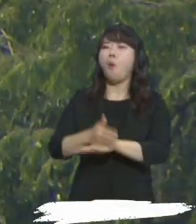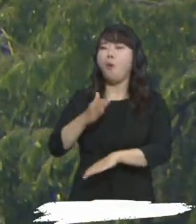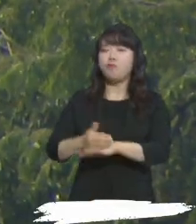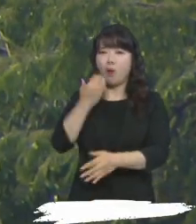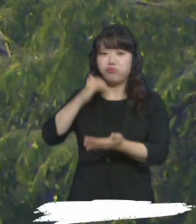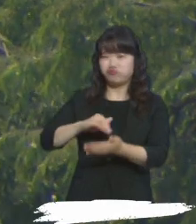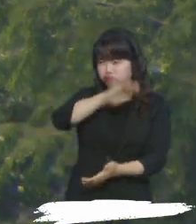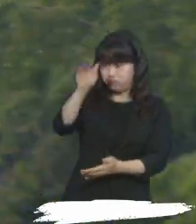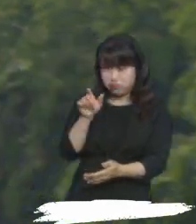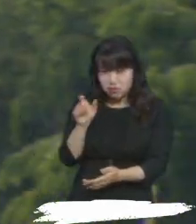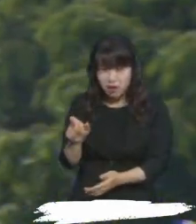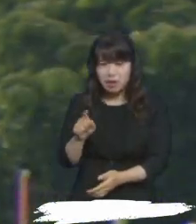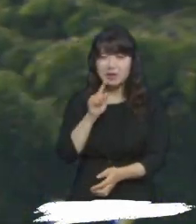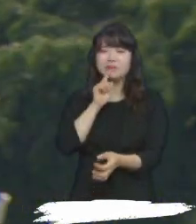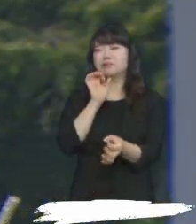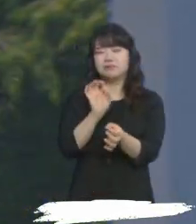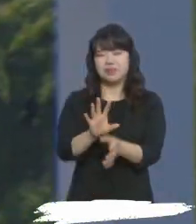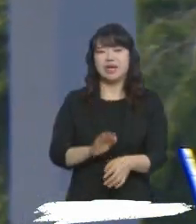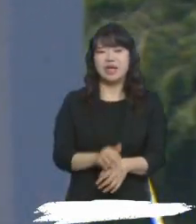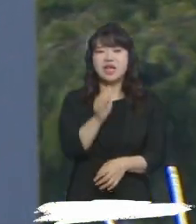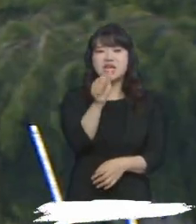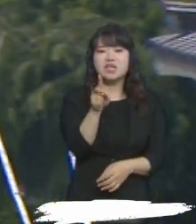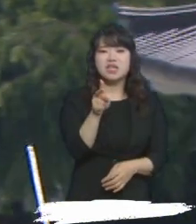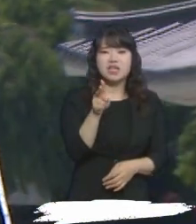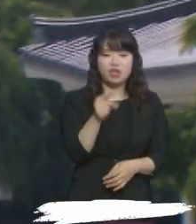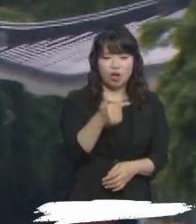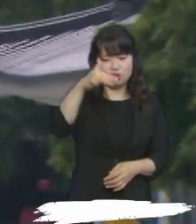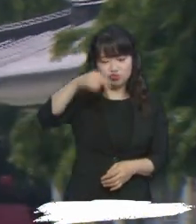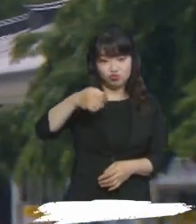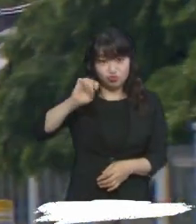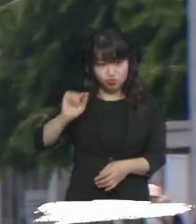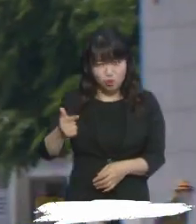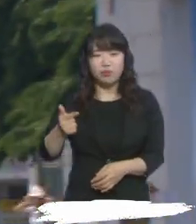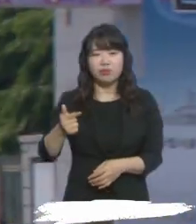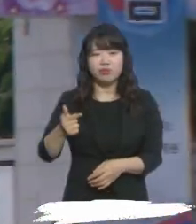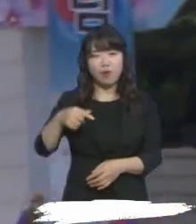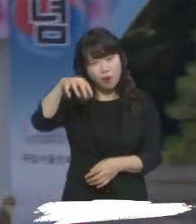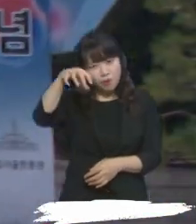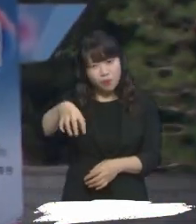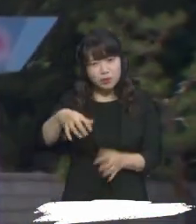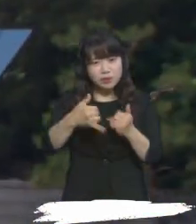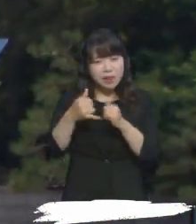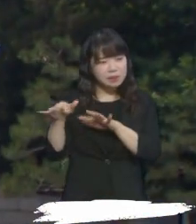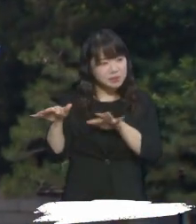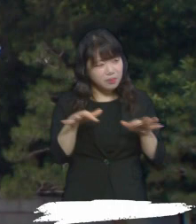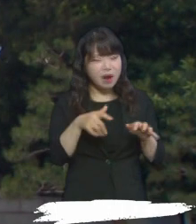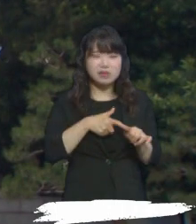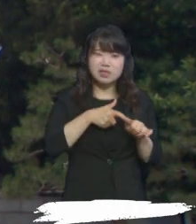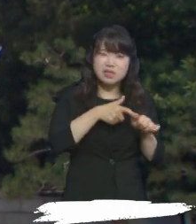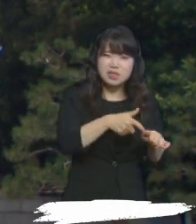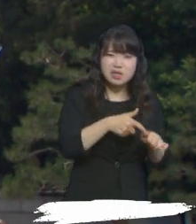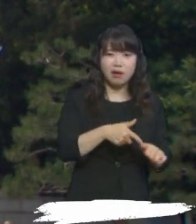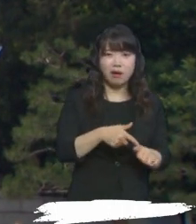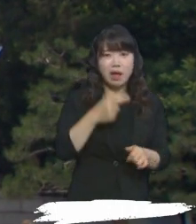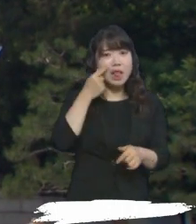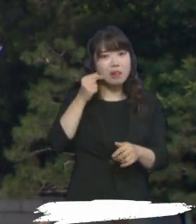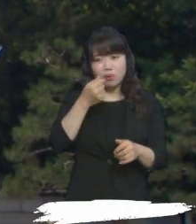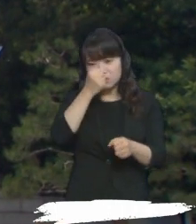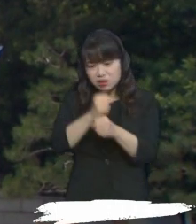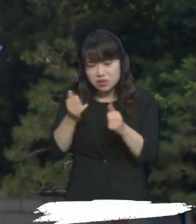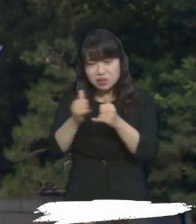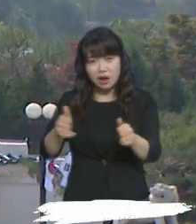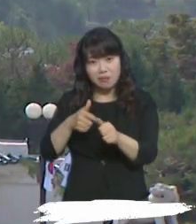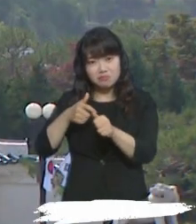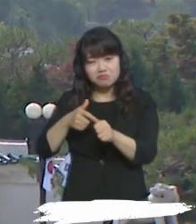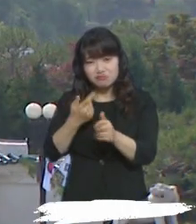있겠어요? 현충원이 이제 그런 거를 국민들에게 강요하는 공간이 되고 있다는 것, 이게 가장 큰 문제라고